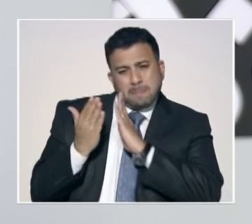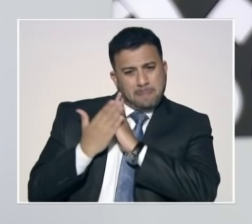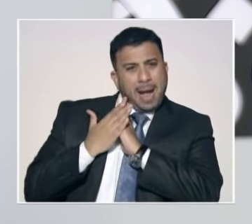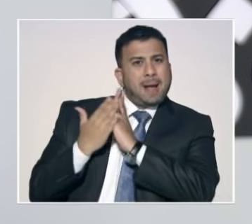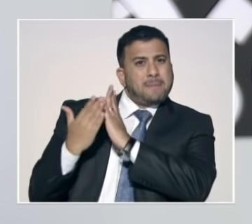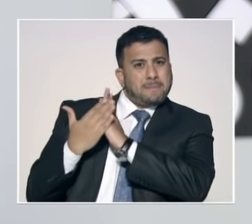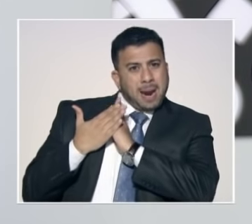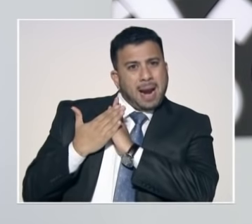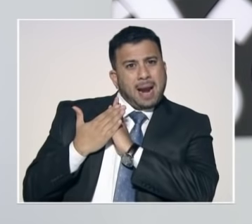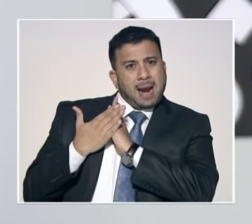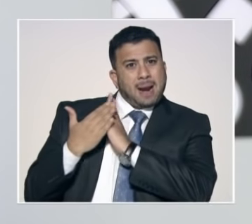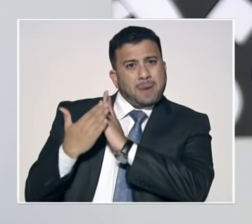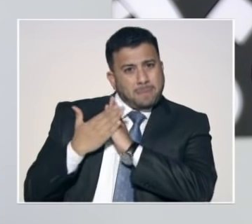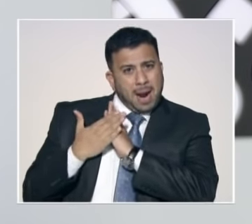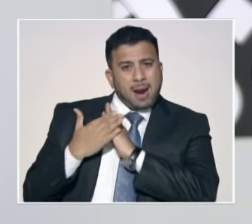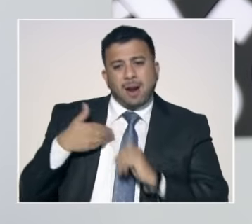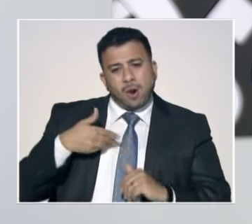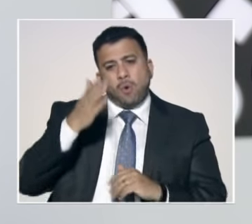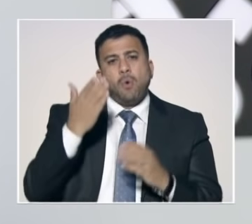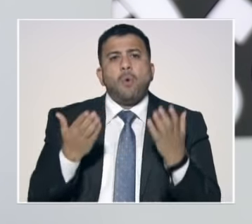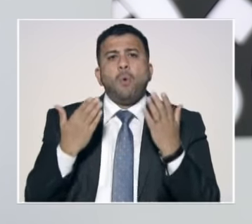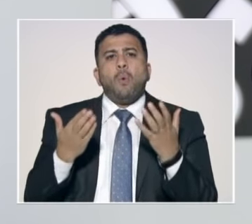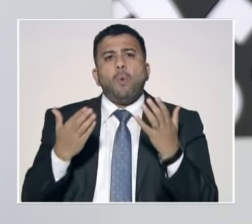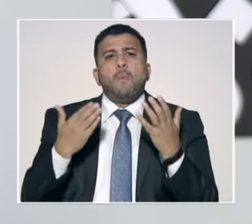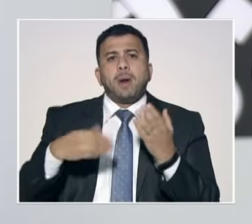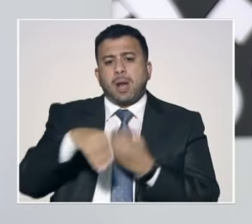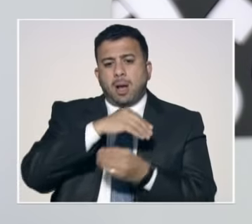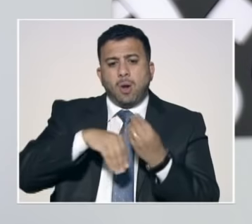من حصتكم من حصة أولادك، ما فيها شيء.